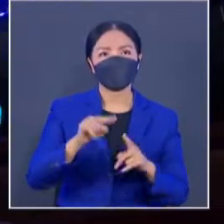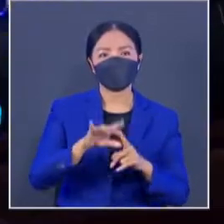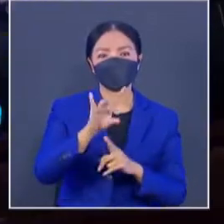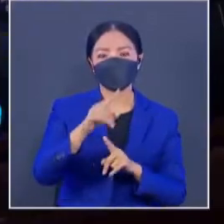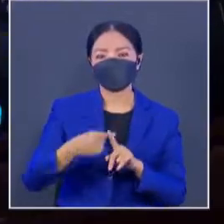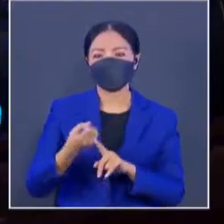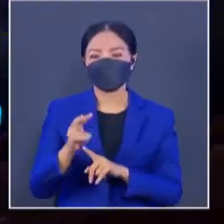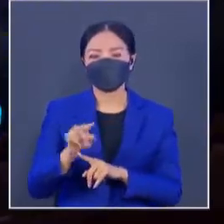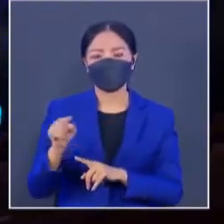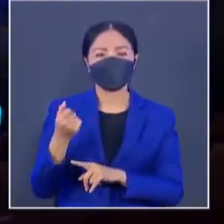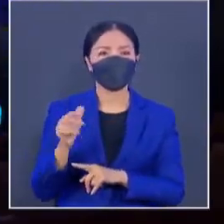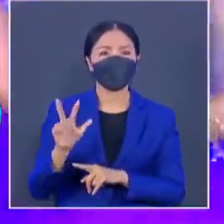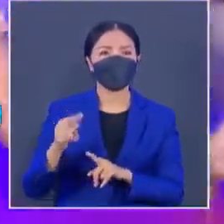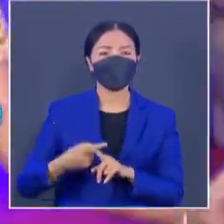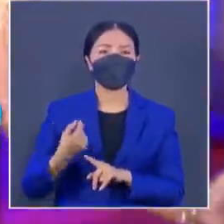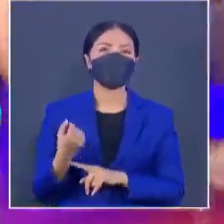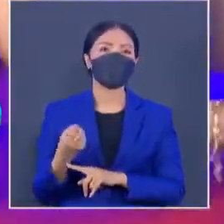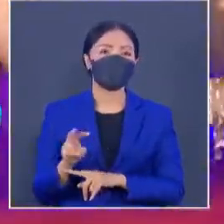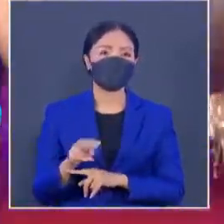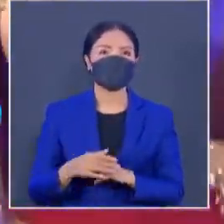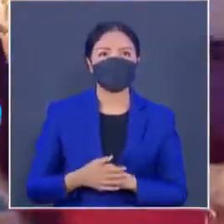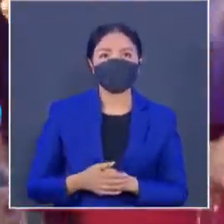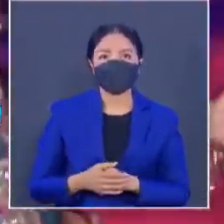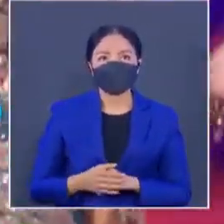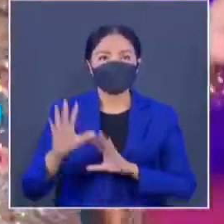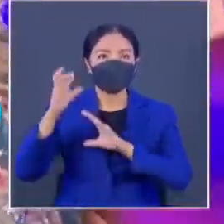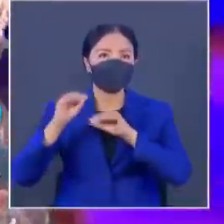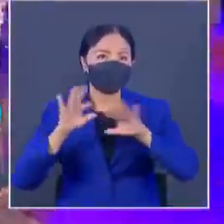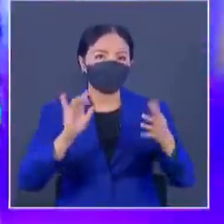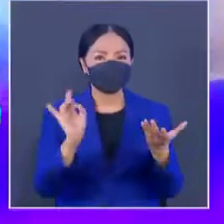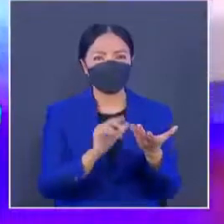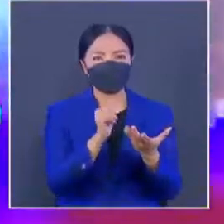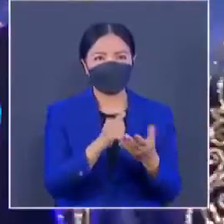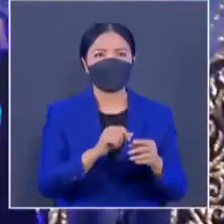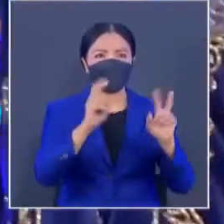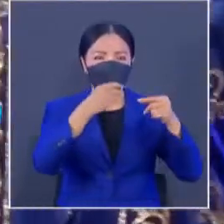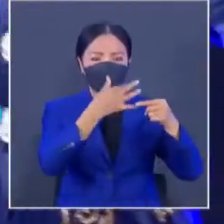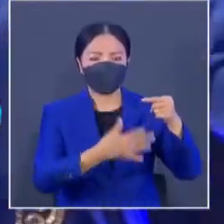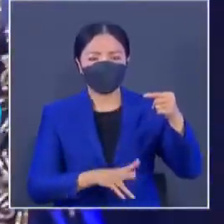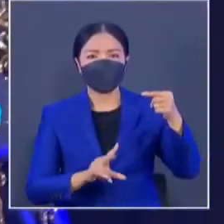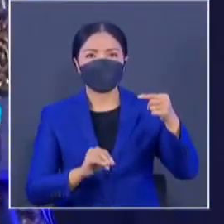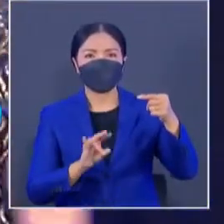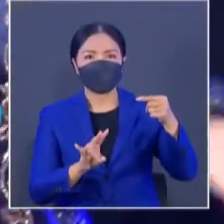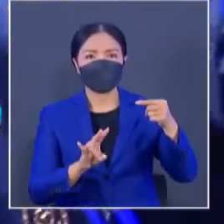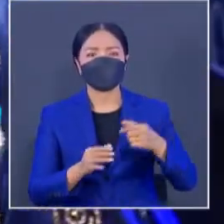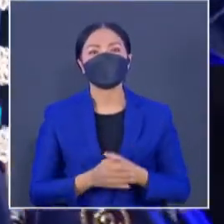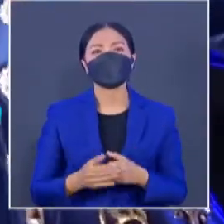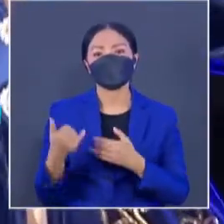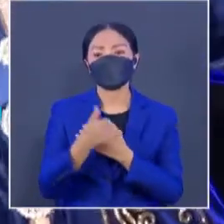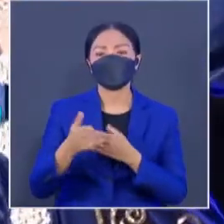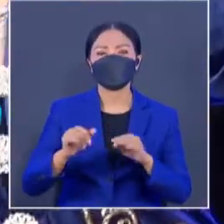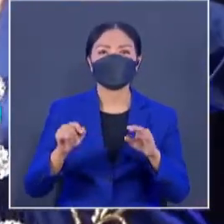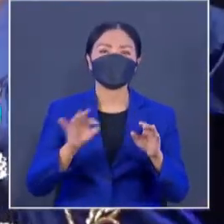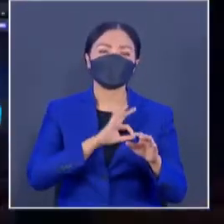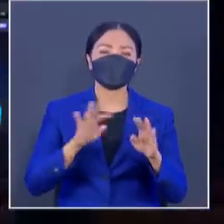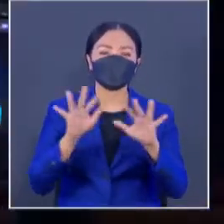8ธันวาคมถึง13ธันวาคมที่ผ่านมาโดยจัดฉายภาพยนตร์คุณภาพ37เรื่องจากประเทศสมาชิกอาเซียนและประเทศ